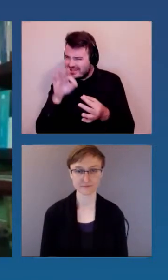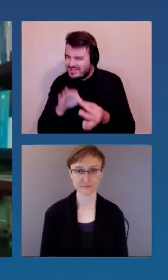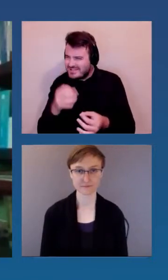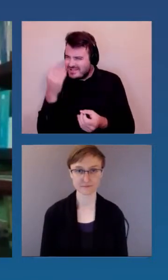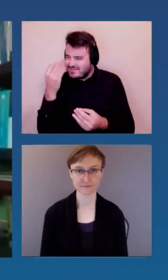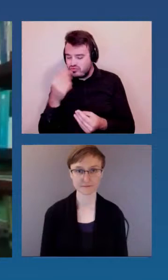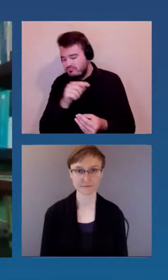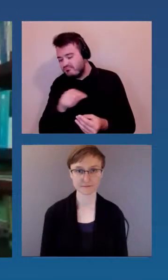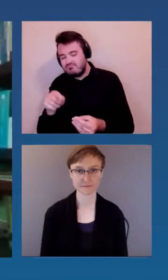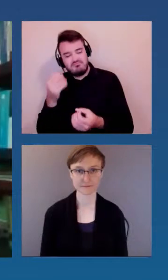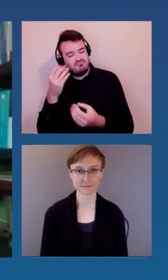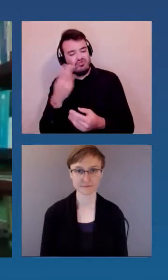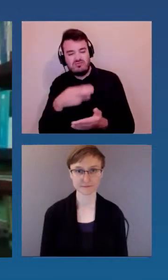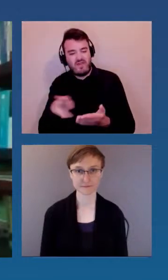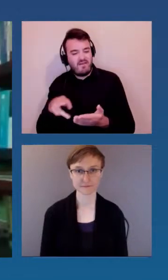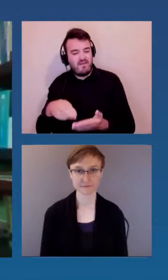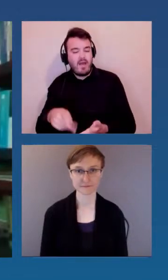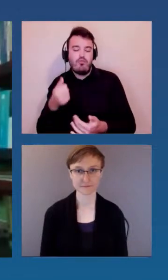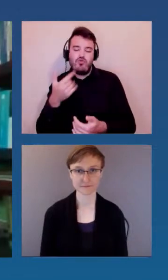sûr, à distance.